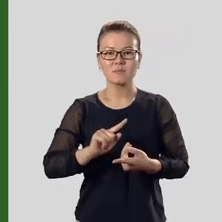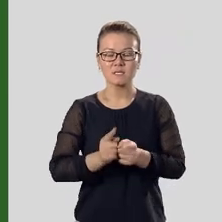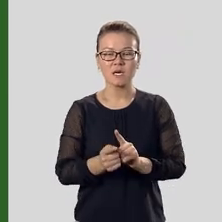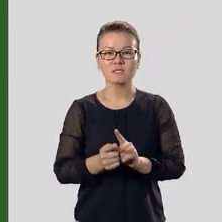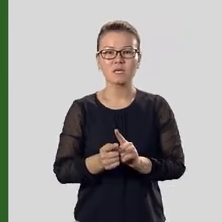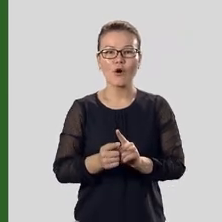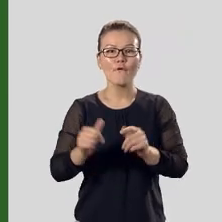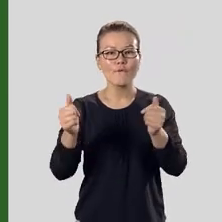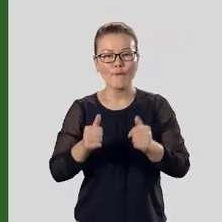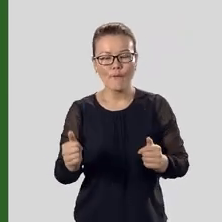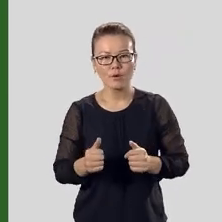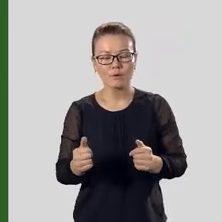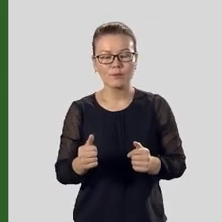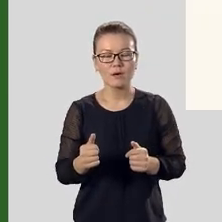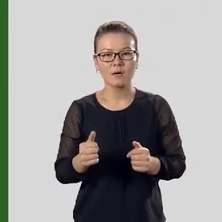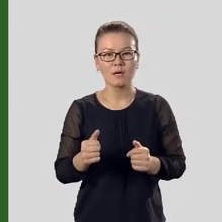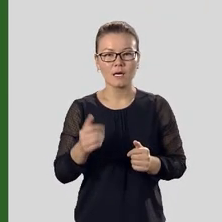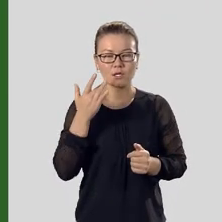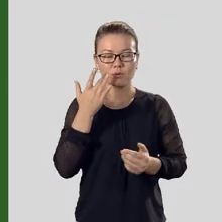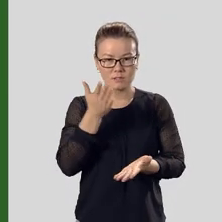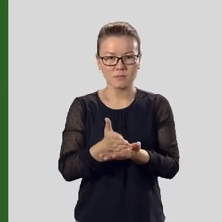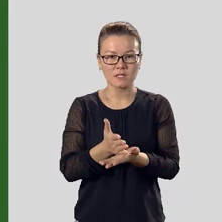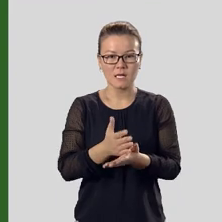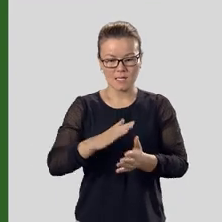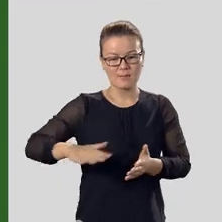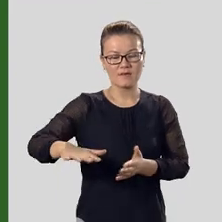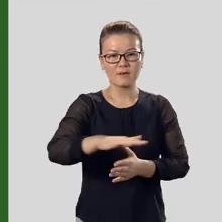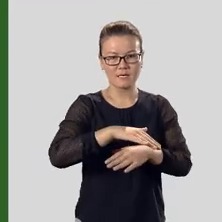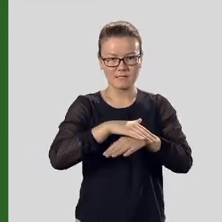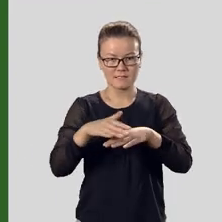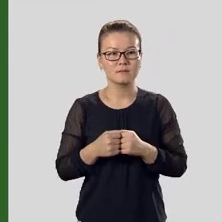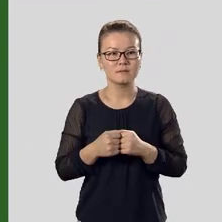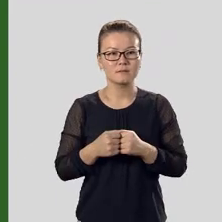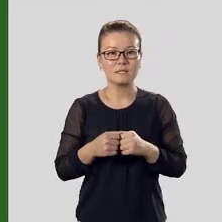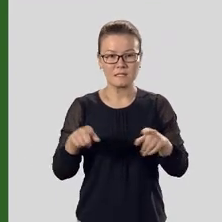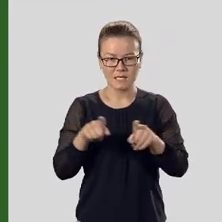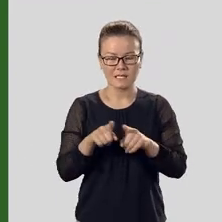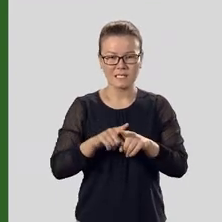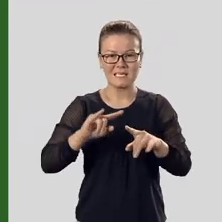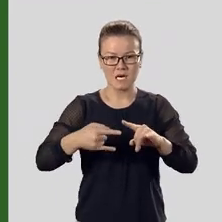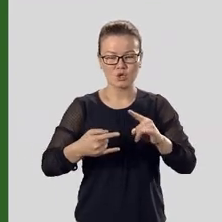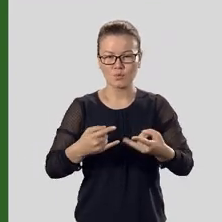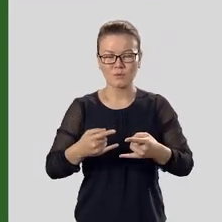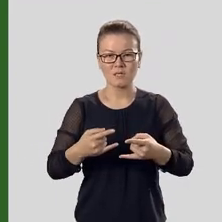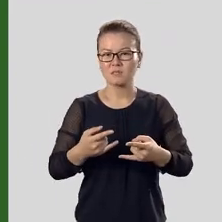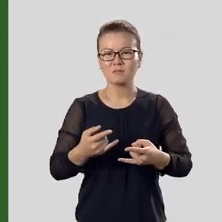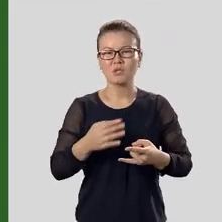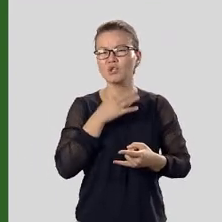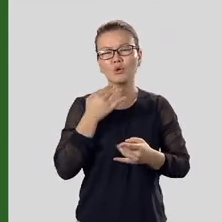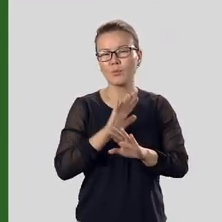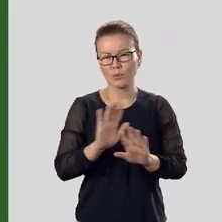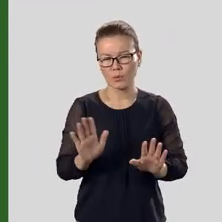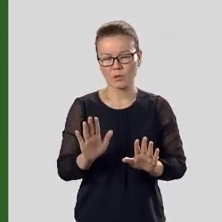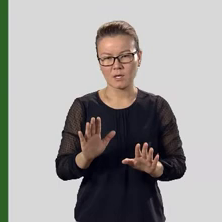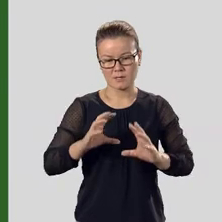объектов, расположенных на поверхности. Образуется разлом. Таких разломов не так много на